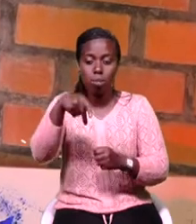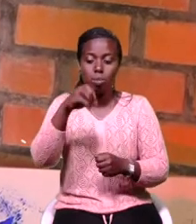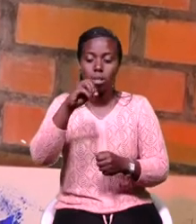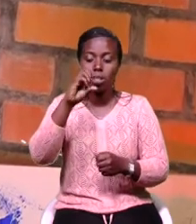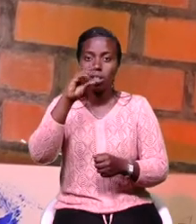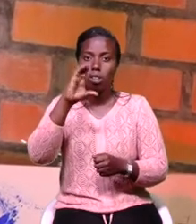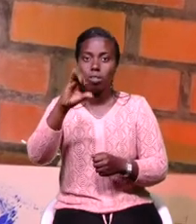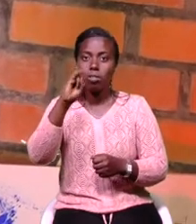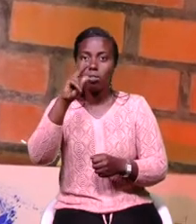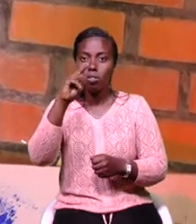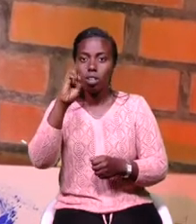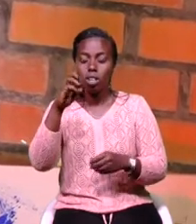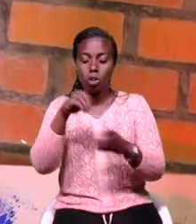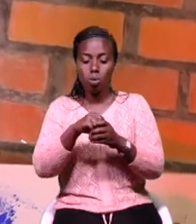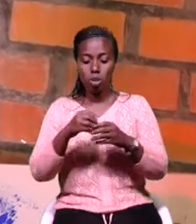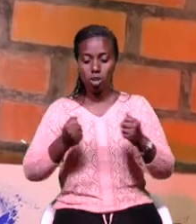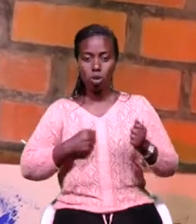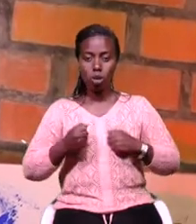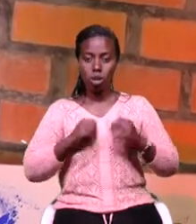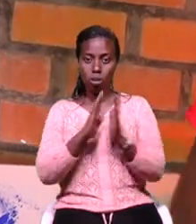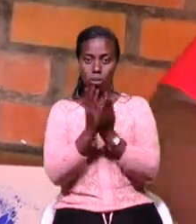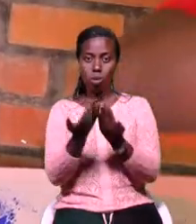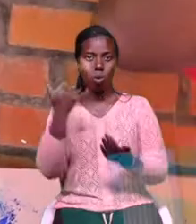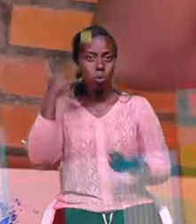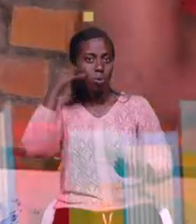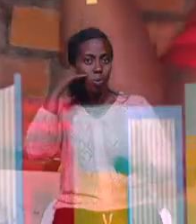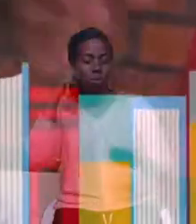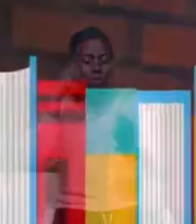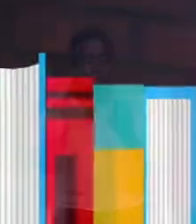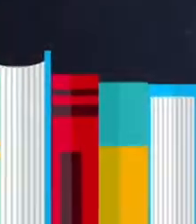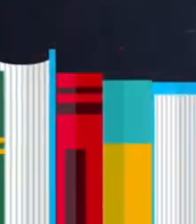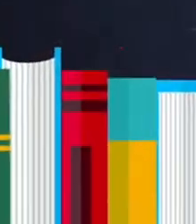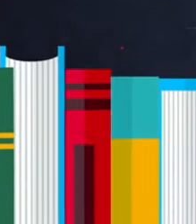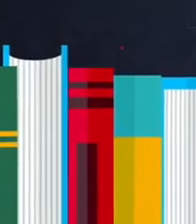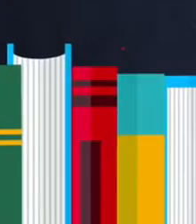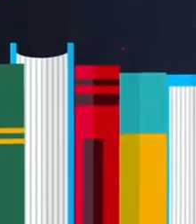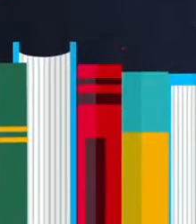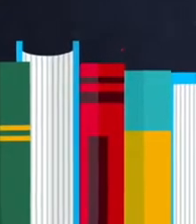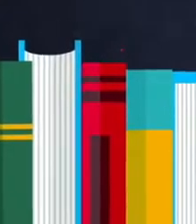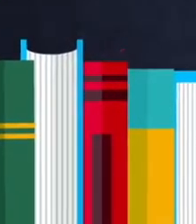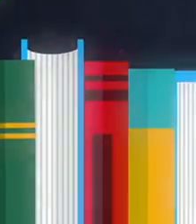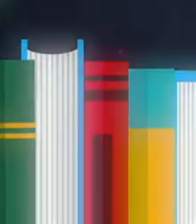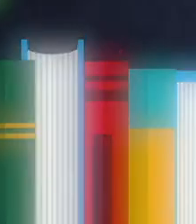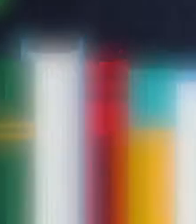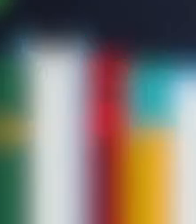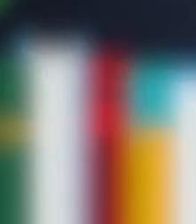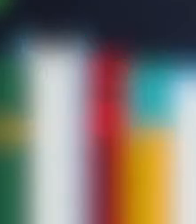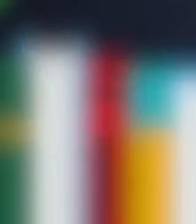Pacifique Mahirwe wo muri Rwanda Bookmobile soma some